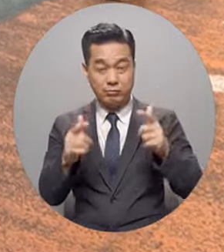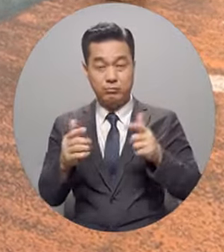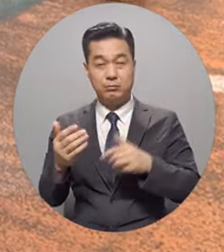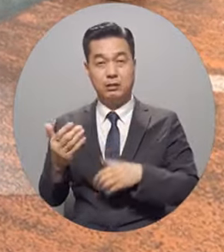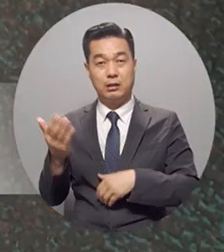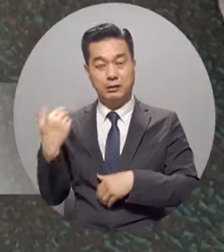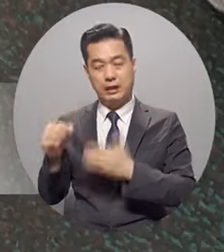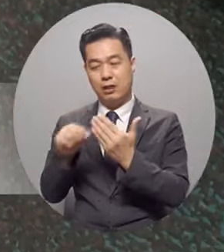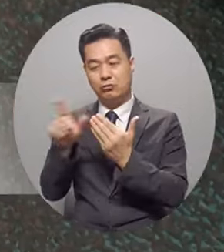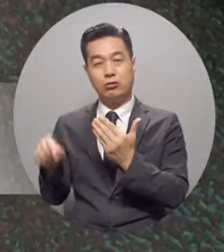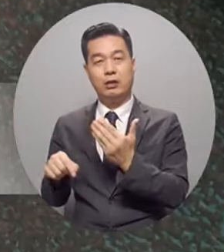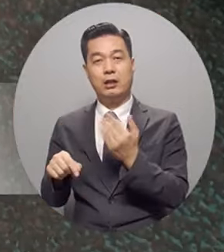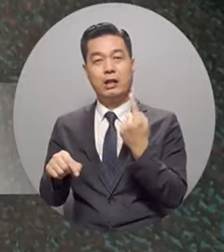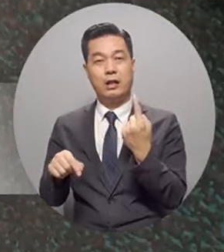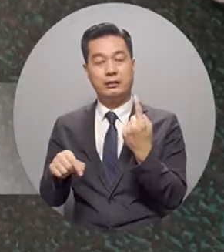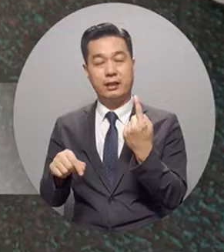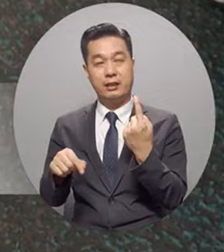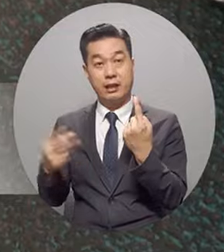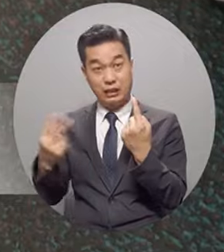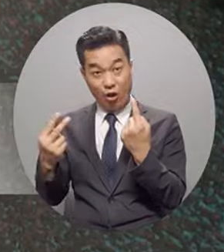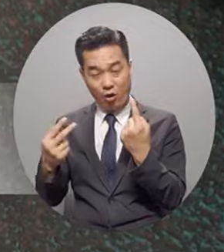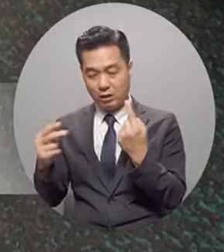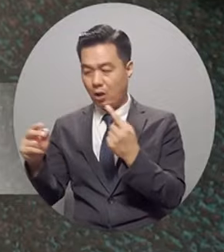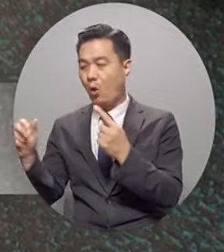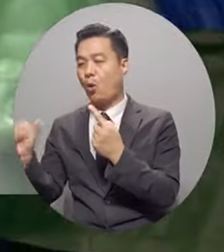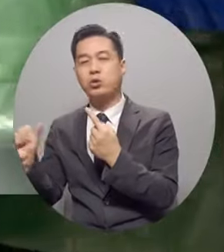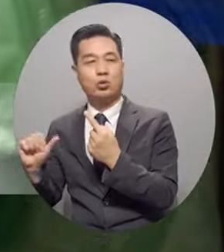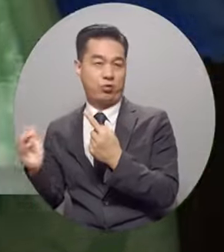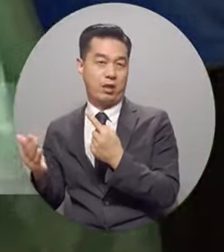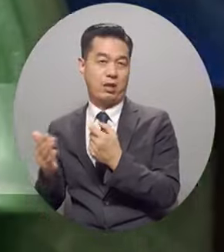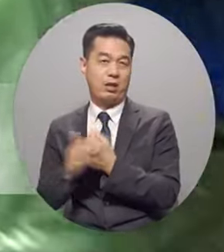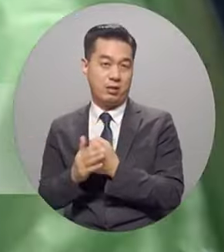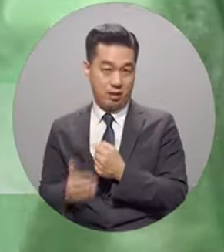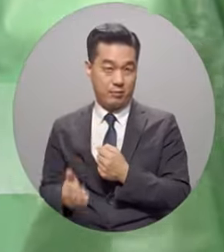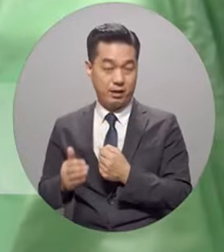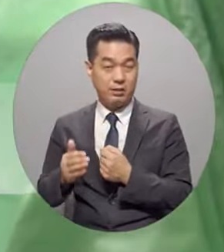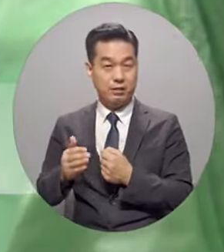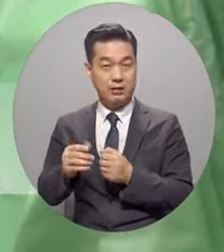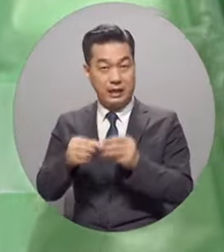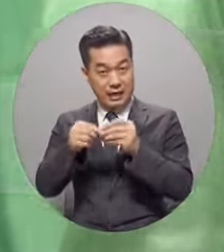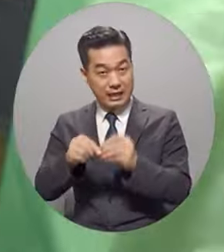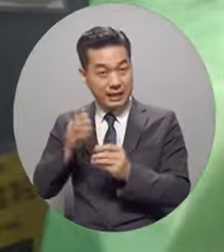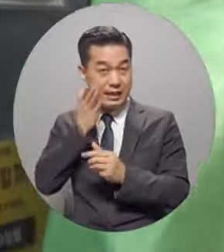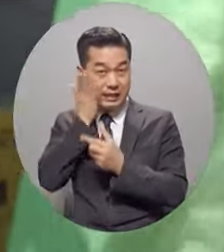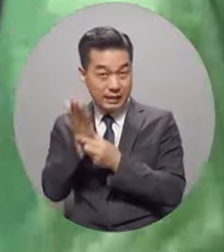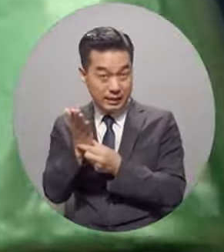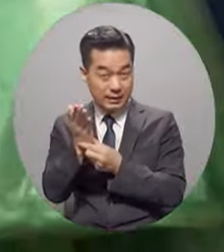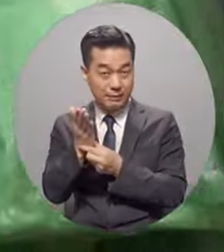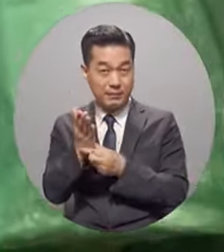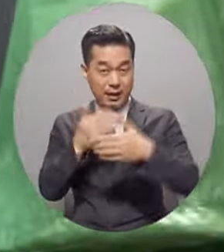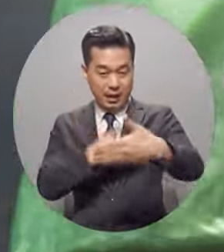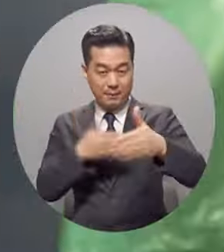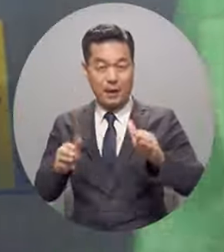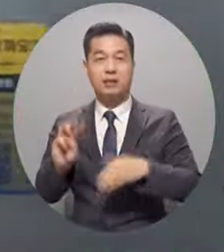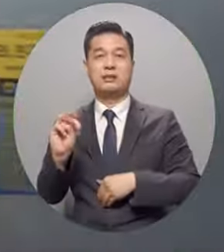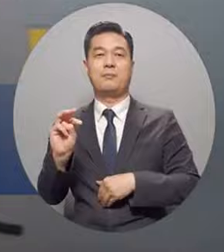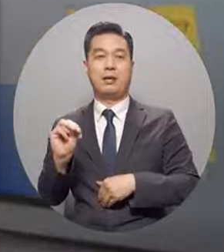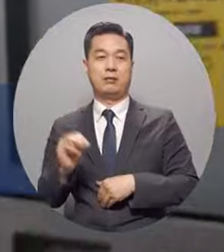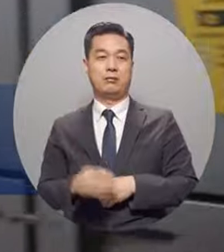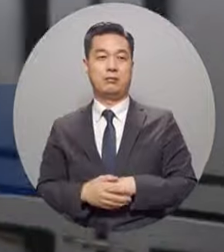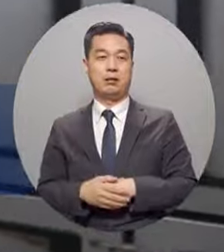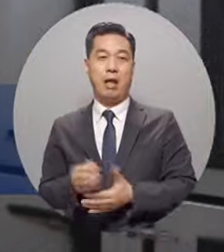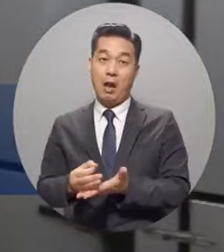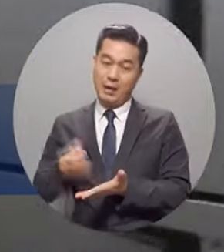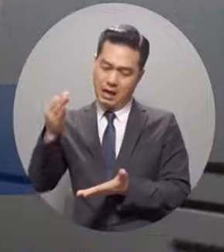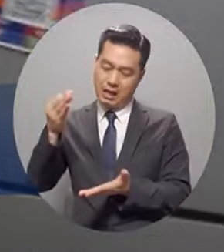팔던 알배추는 5,000원이 넘었고 15,000원에 팔던 깻잎 한 박스도 3만 원에 팔립니다. 이렇게 비싼 건 생전